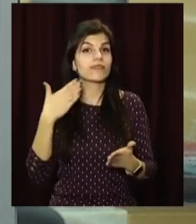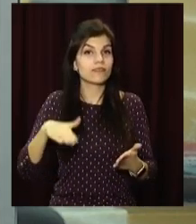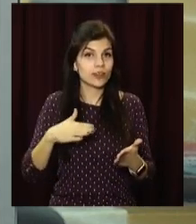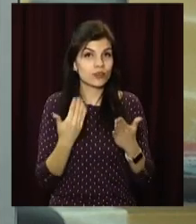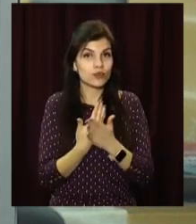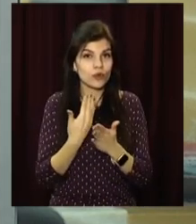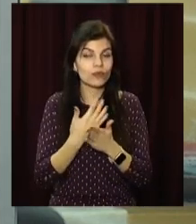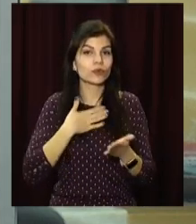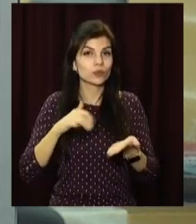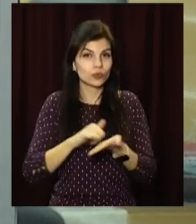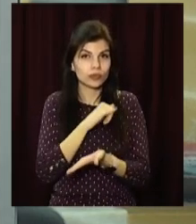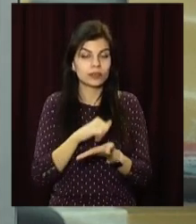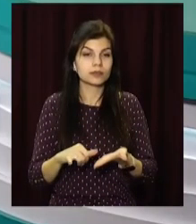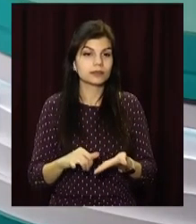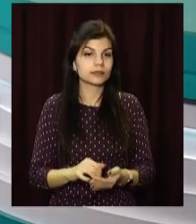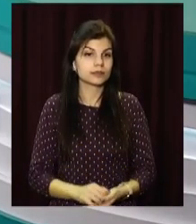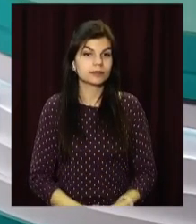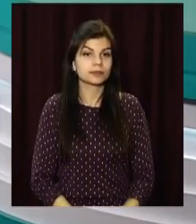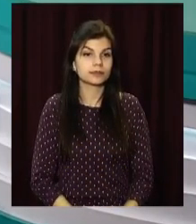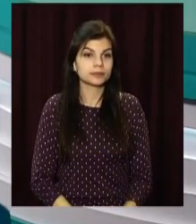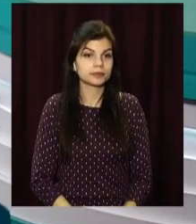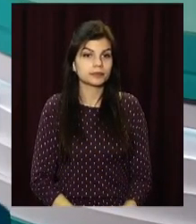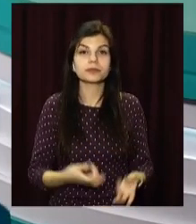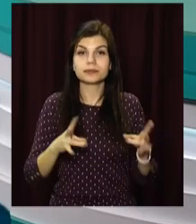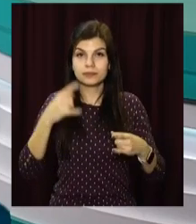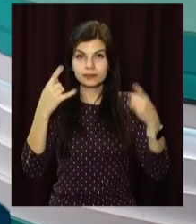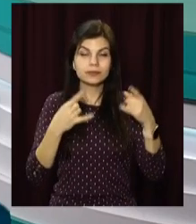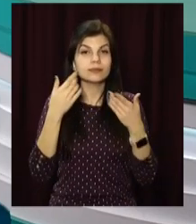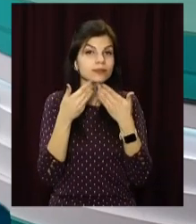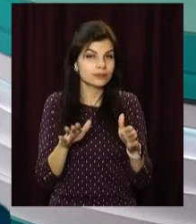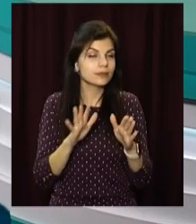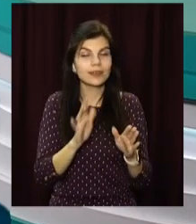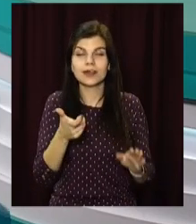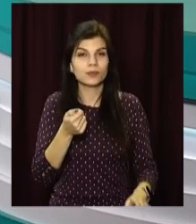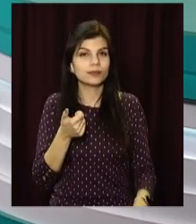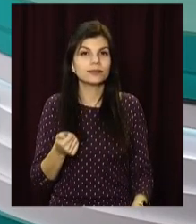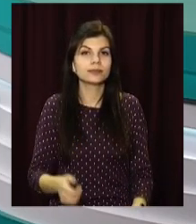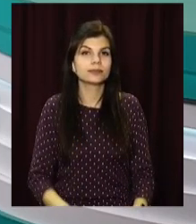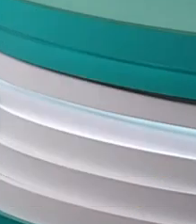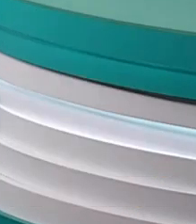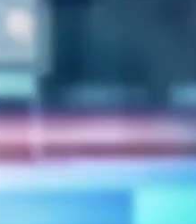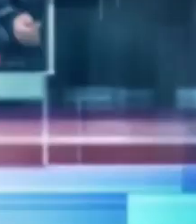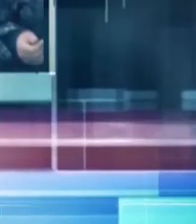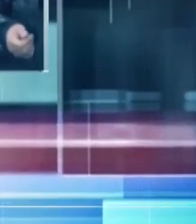мережах і на нашому YouTube-каналі. Залишайтеся з відкритим та не перемикайте!